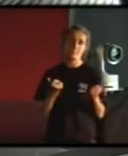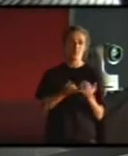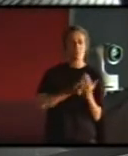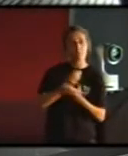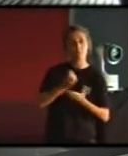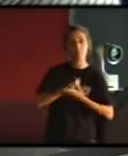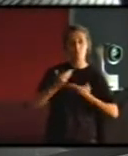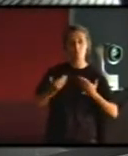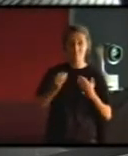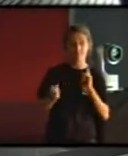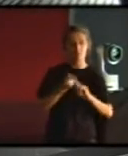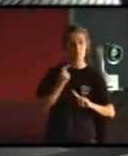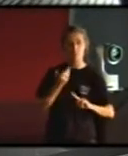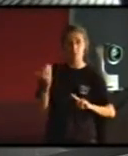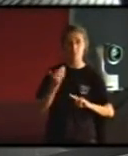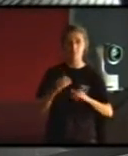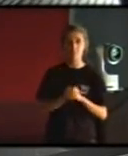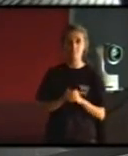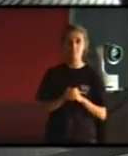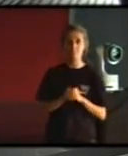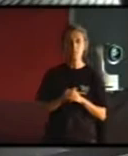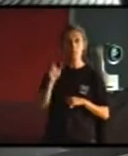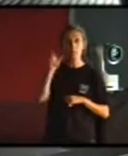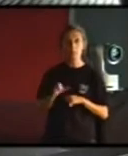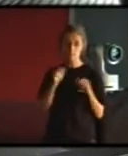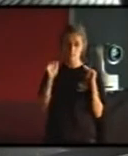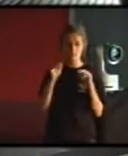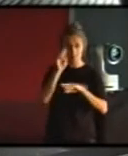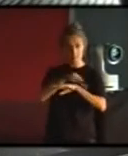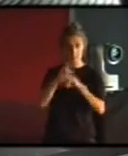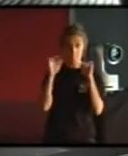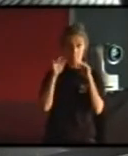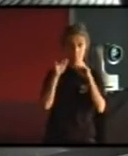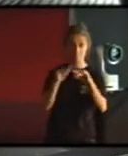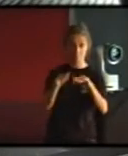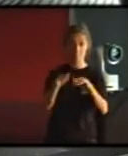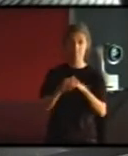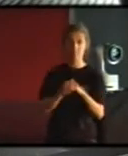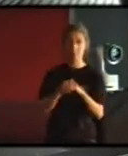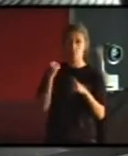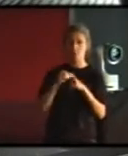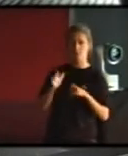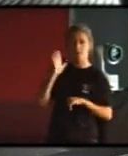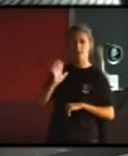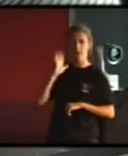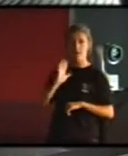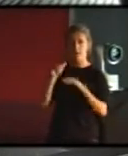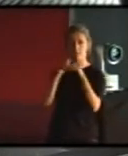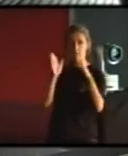ici, c'est qu'il y a plein de gens qui arrivent pour se souvenir de leur passage de frontière, de la peur qu'ils